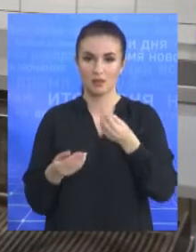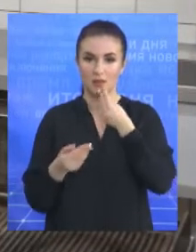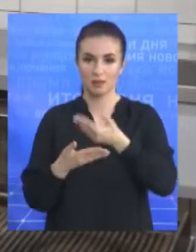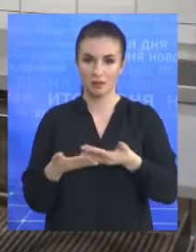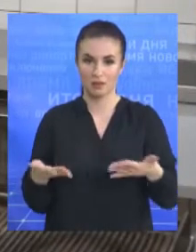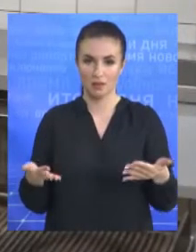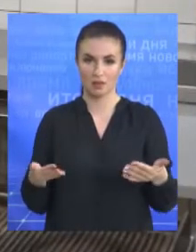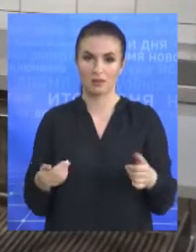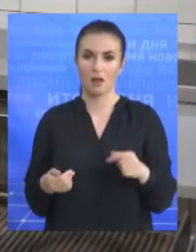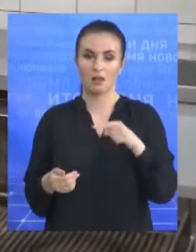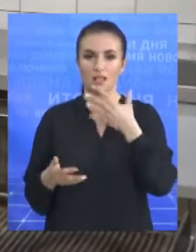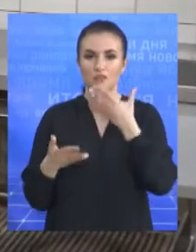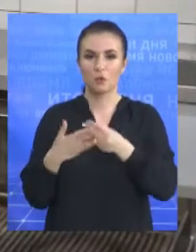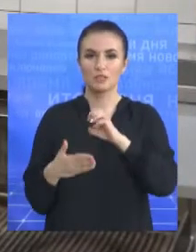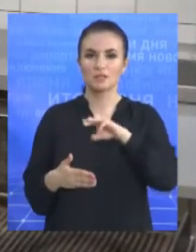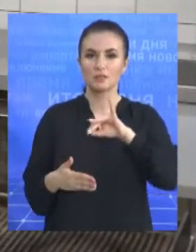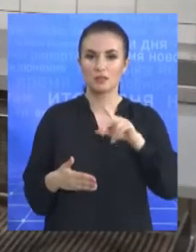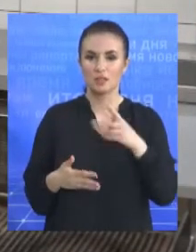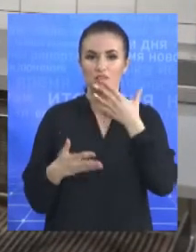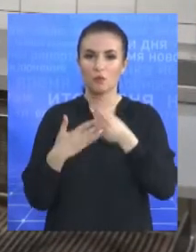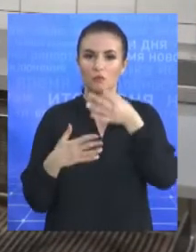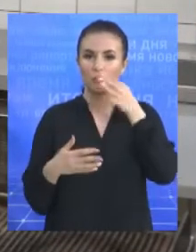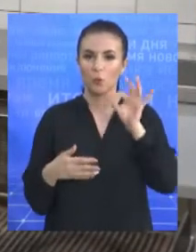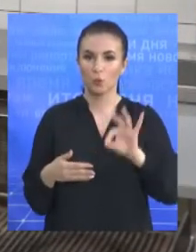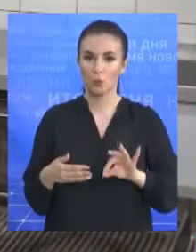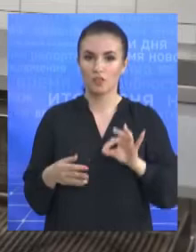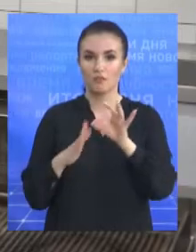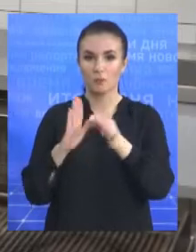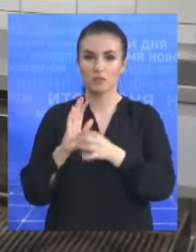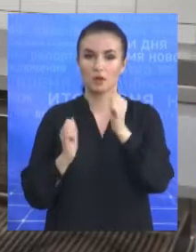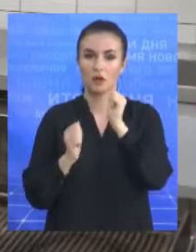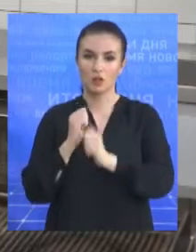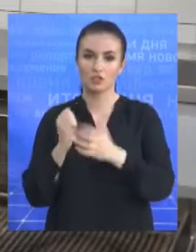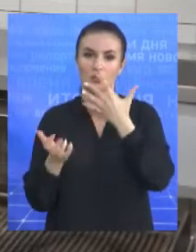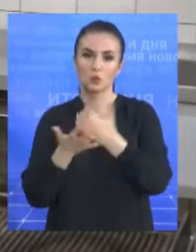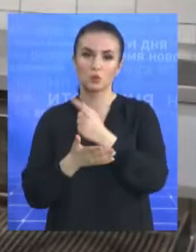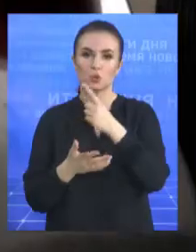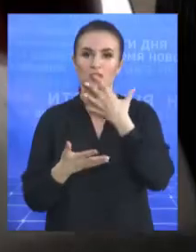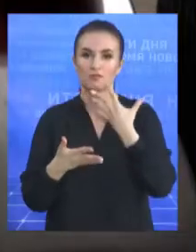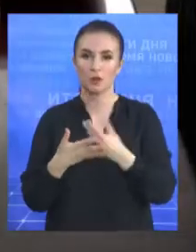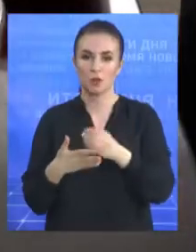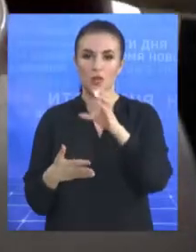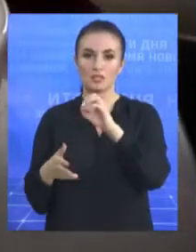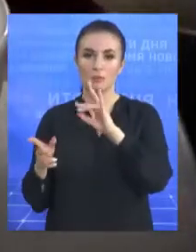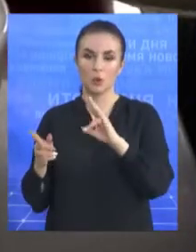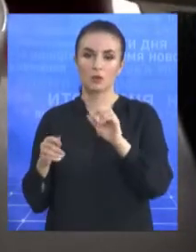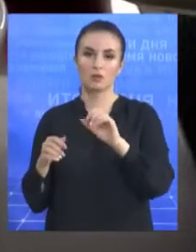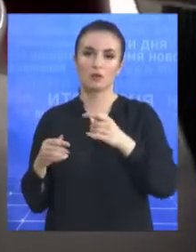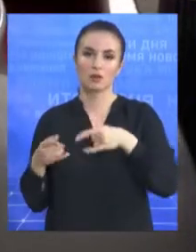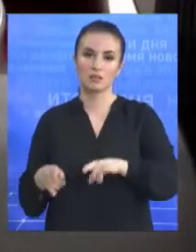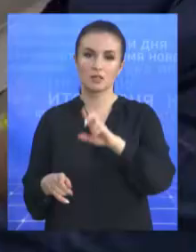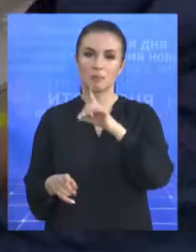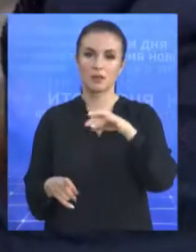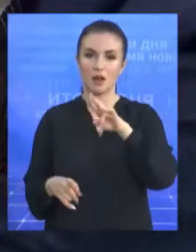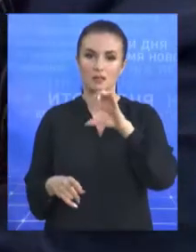ингредиентах, но она со своим стилем, со своим вкусом. Ну и, в принципе, каждый найдет в ней что-то свое. Семен родом из Брянска.